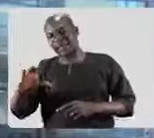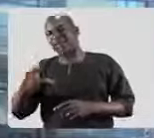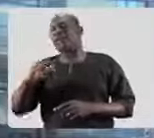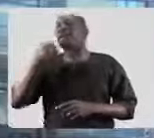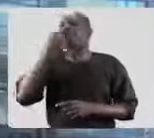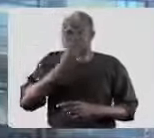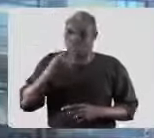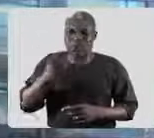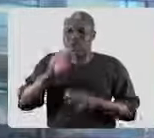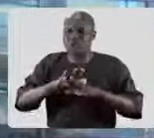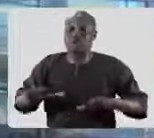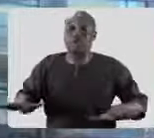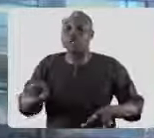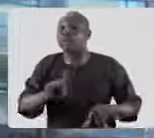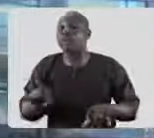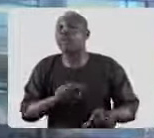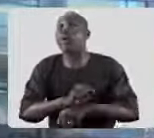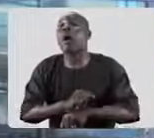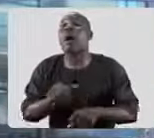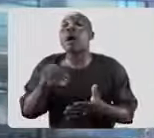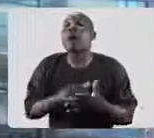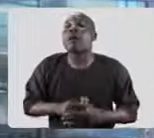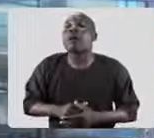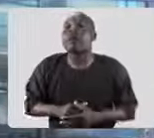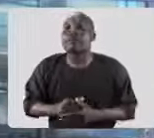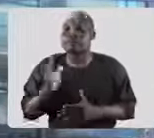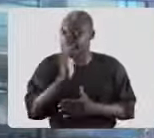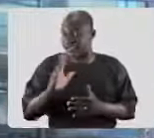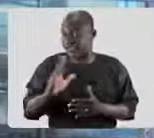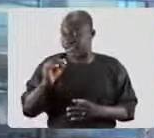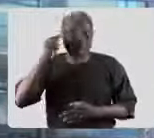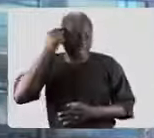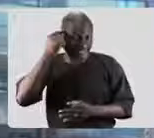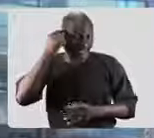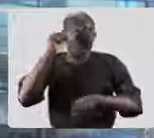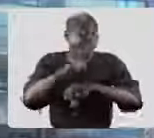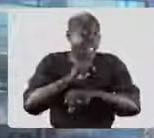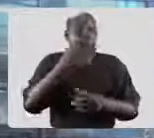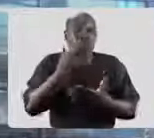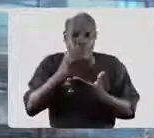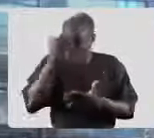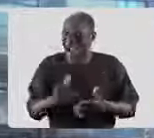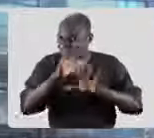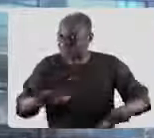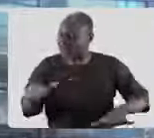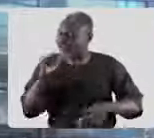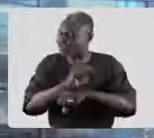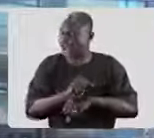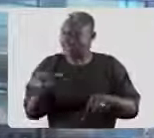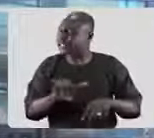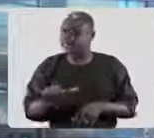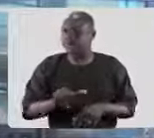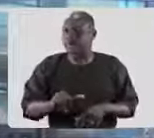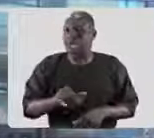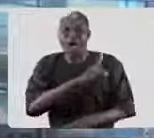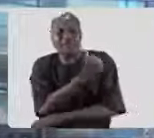Ya namwan kasamoma, and yes, I do any biana. Say a juma papa, and a kamoma, and ye be. Ye